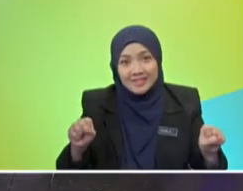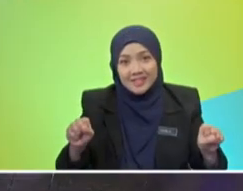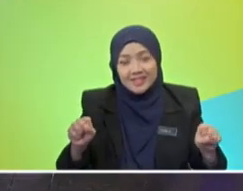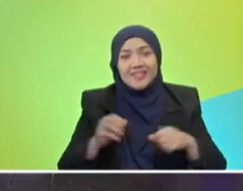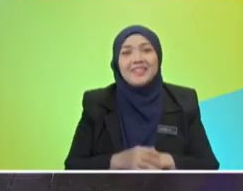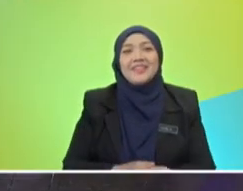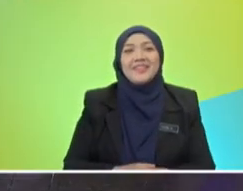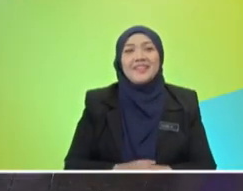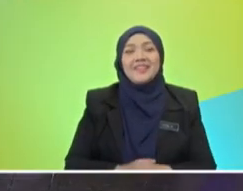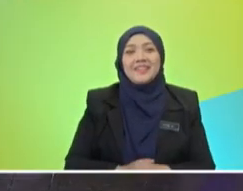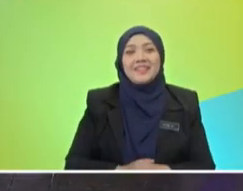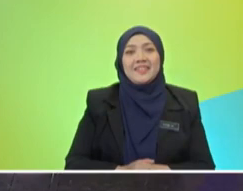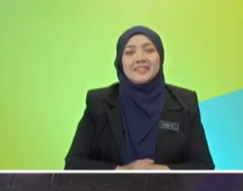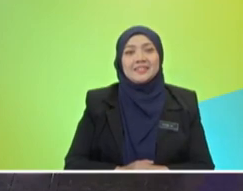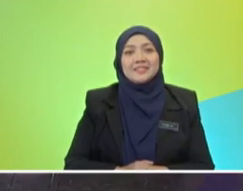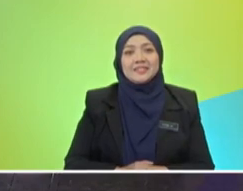Sedia. Jom. Okay.